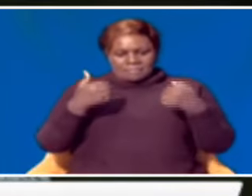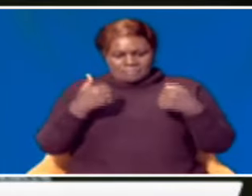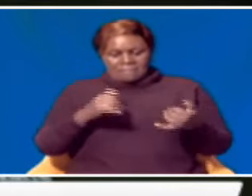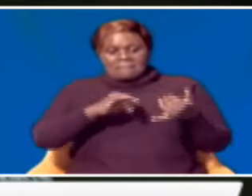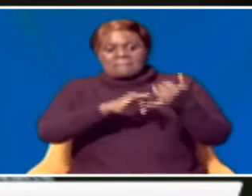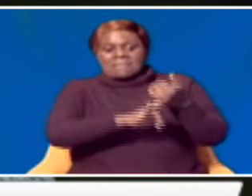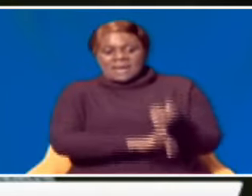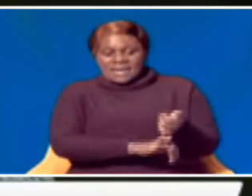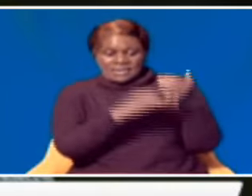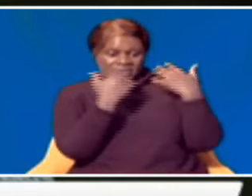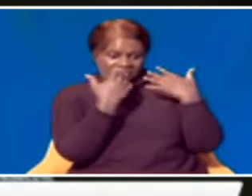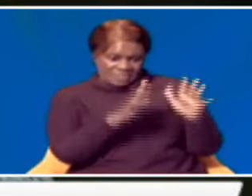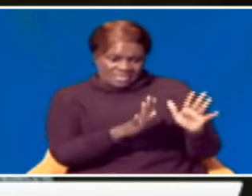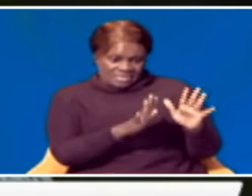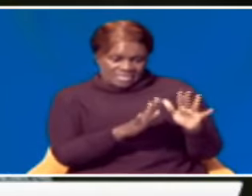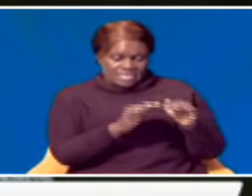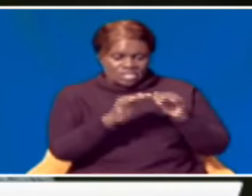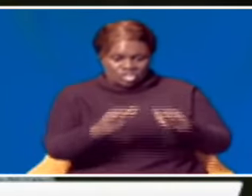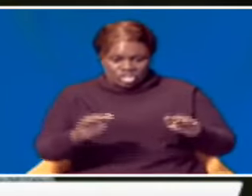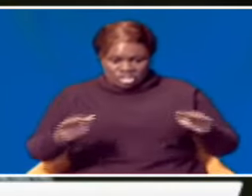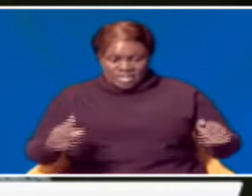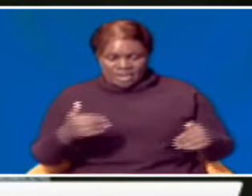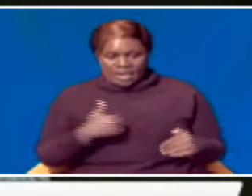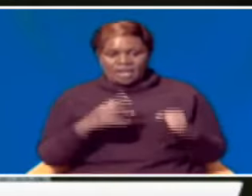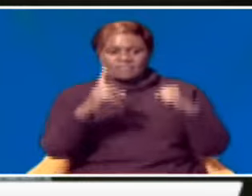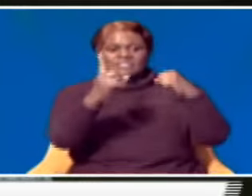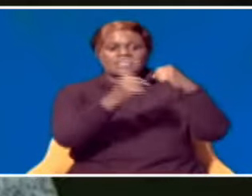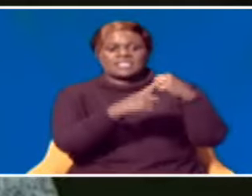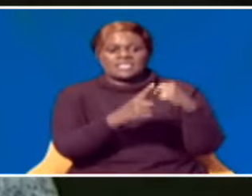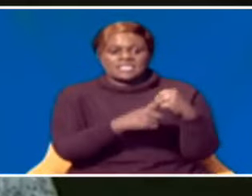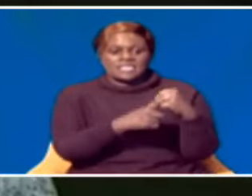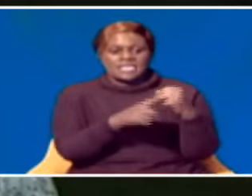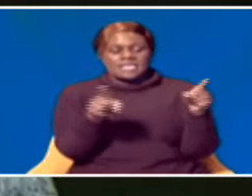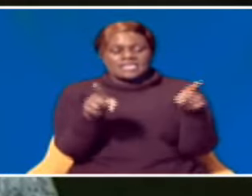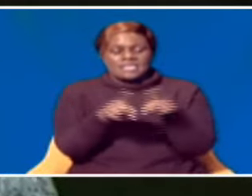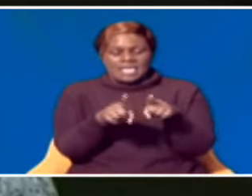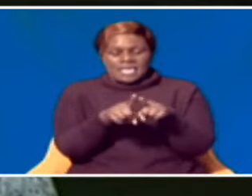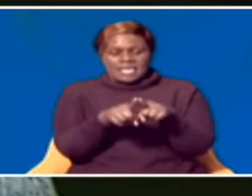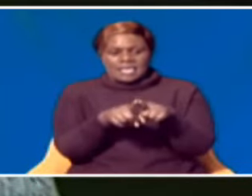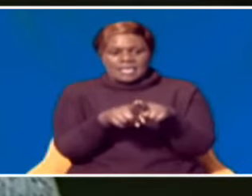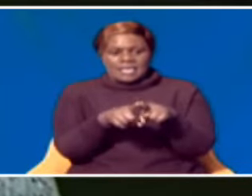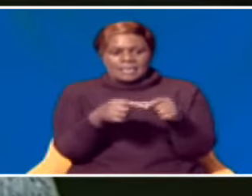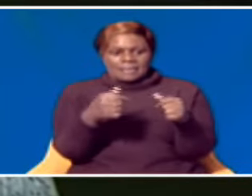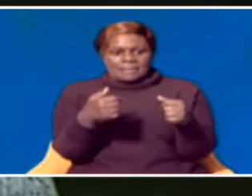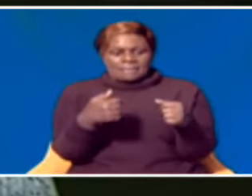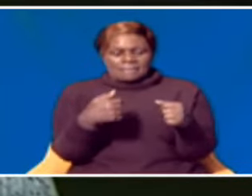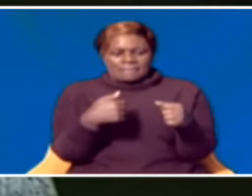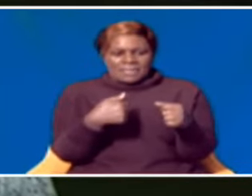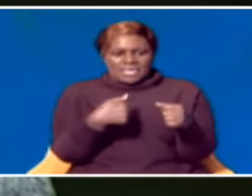wa mtu na ni mama ya watoto sita, na pia mimi ni